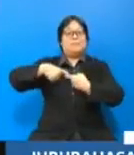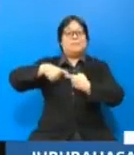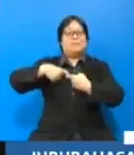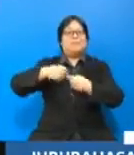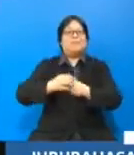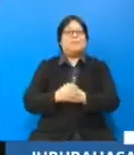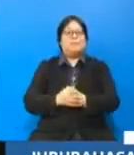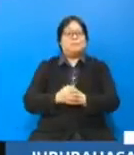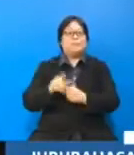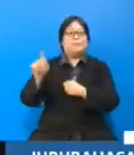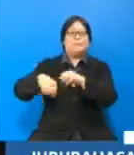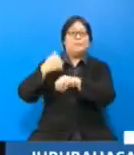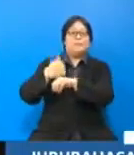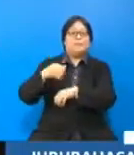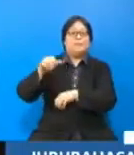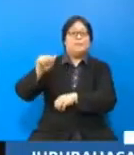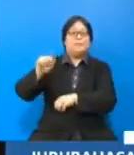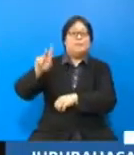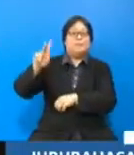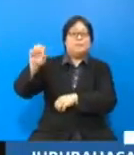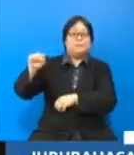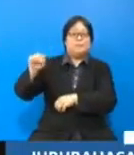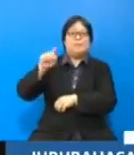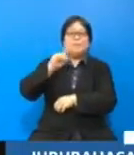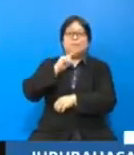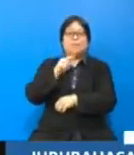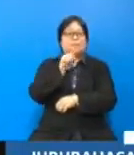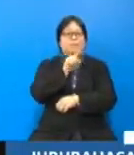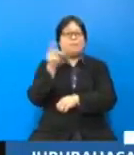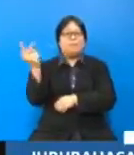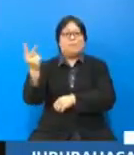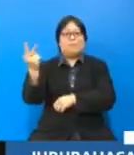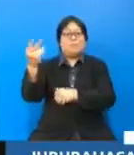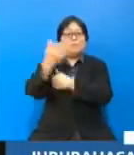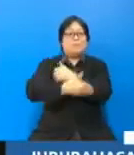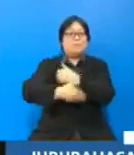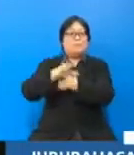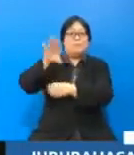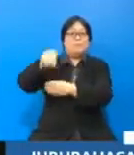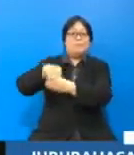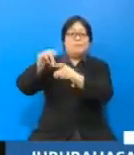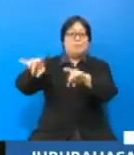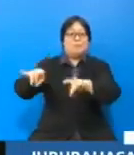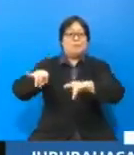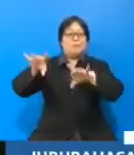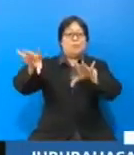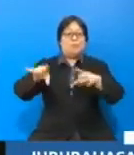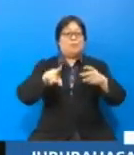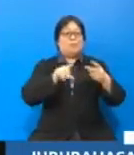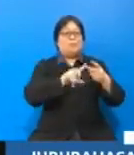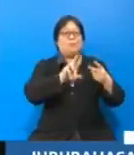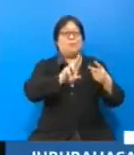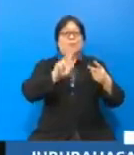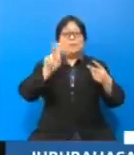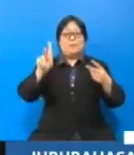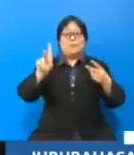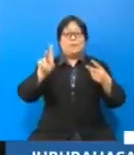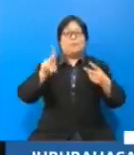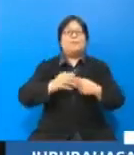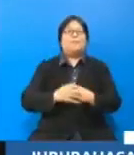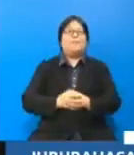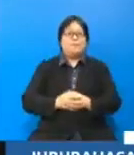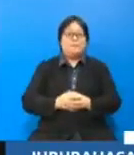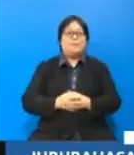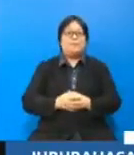dengan kewujudan AUKUS. Sebenarnya dua negara yang terlibat, Australia dan United